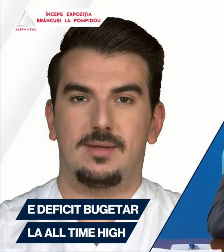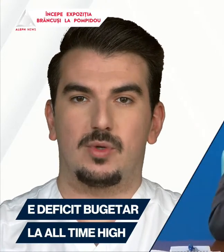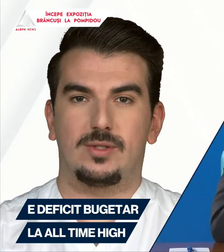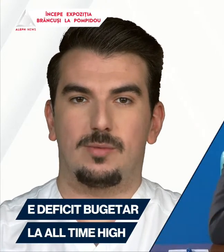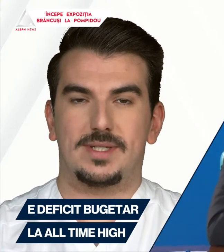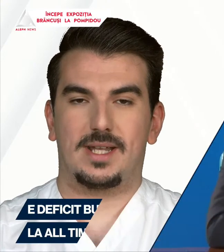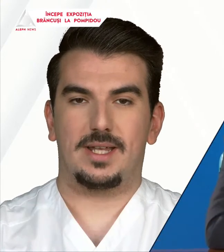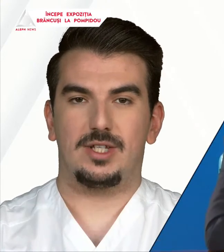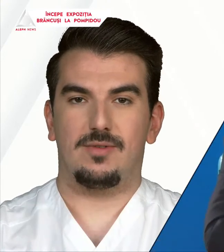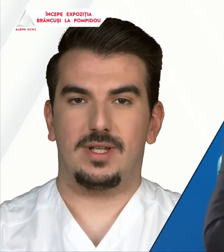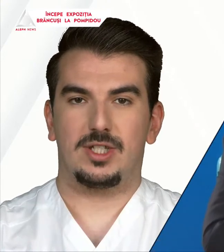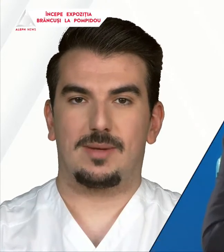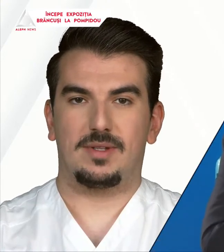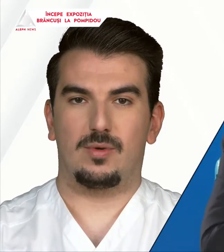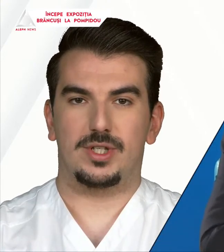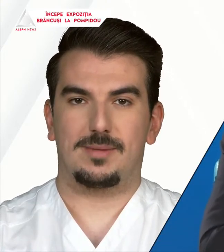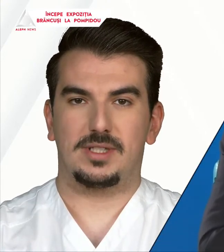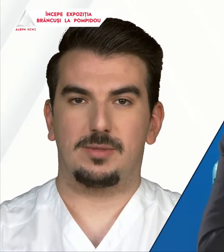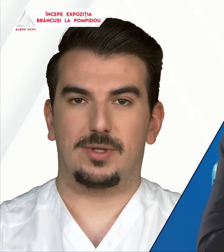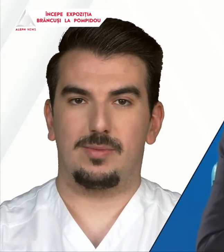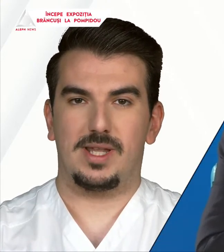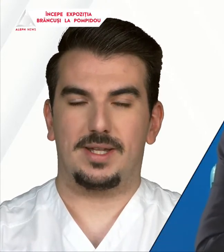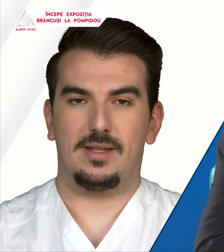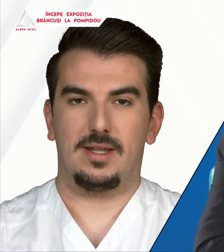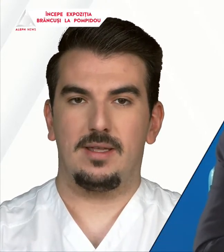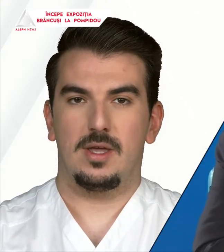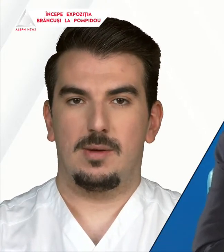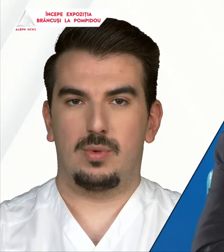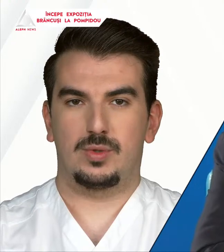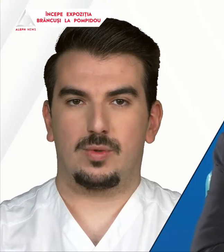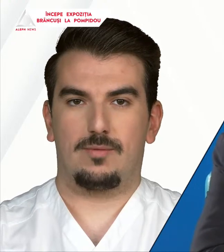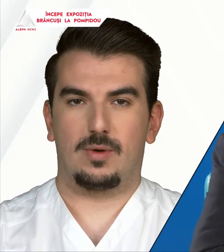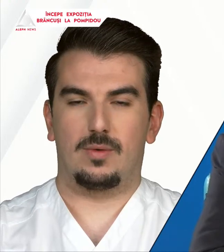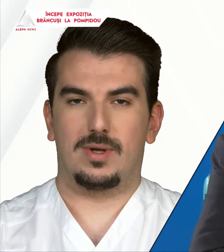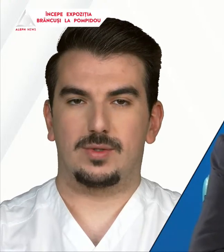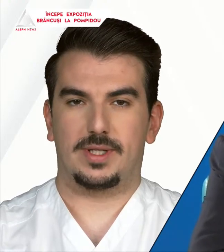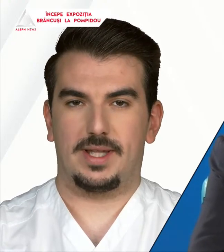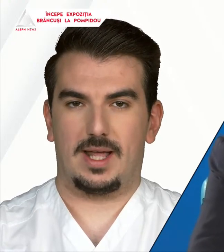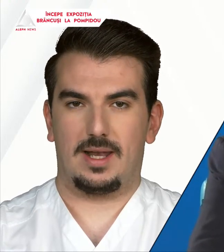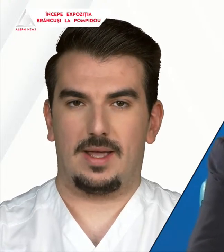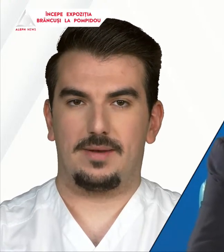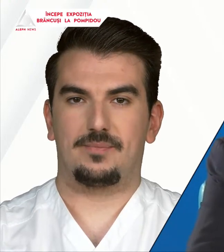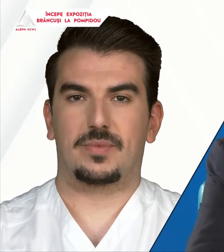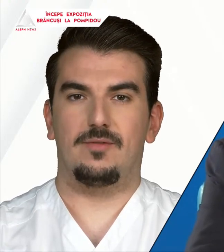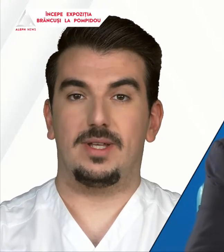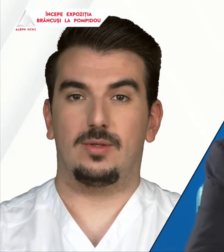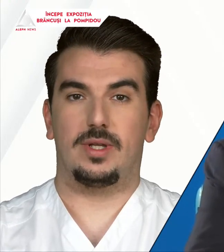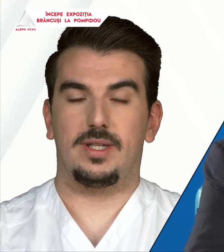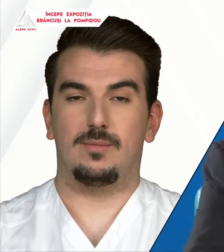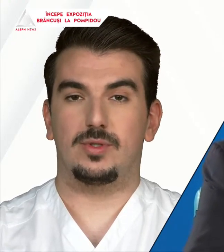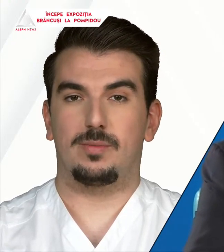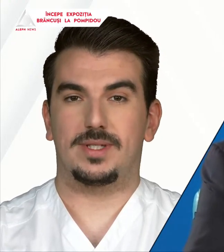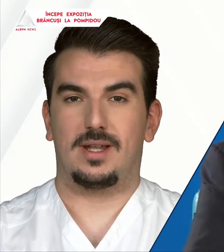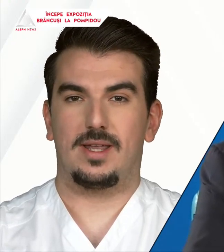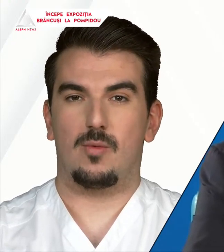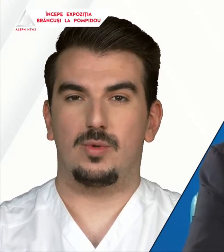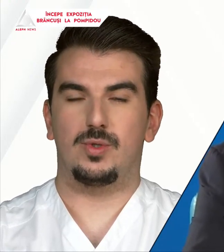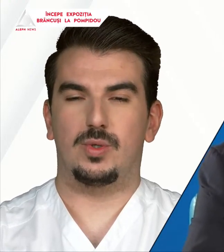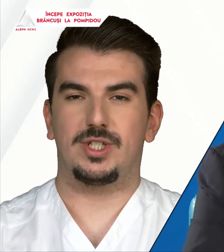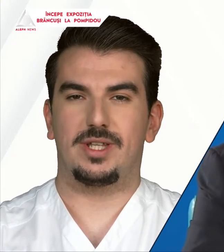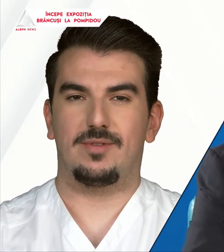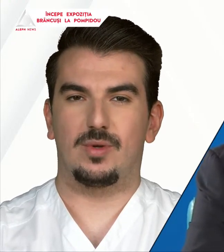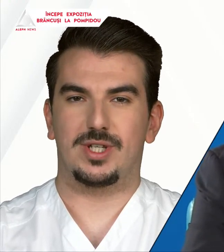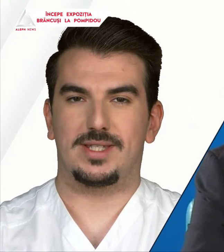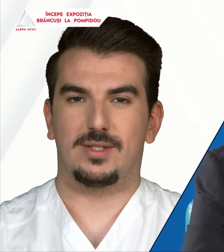încasat din impozitul pe salarii și venit 7,74 miliarde de lei, plus 8,1% de la an la an. Veniturile din impozitul pe salarii au